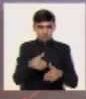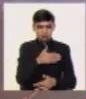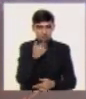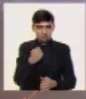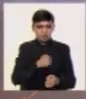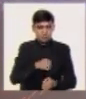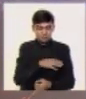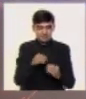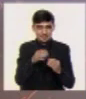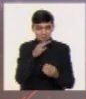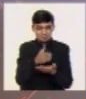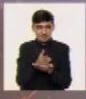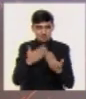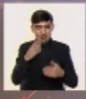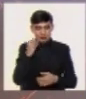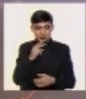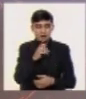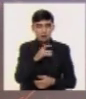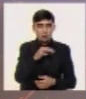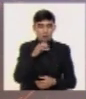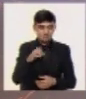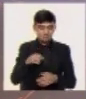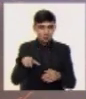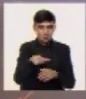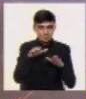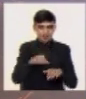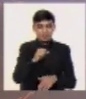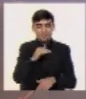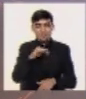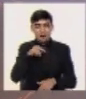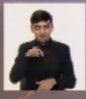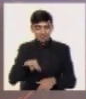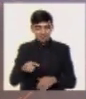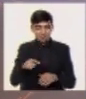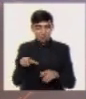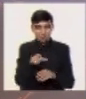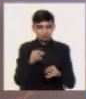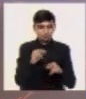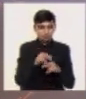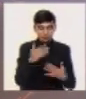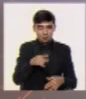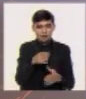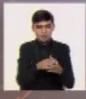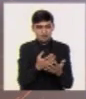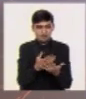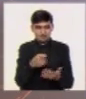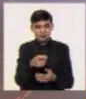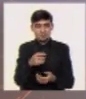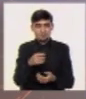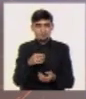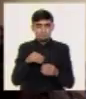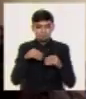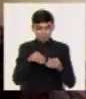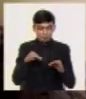Өйткені 10 жылдан бері Алматы мен Қорғастың арасына асфальт жол салғанда қаншама компания осы жерден тас пен құм